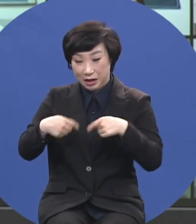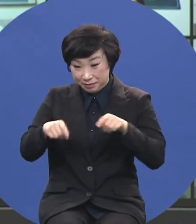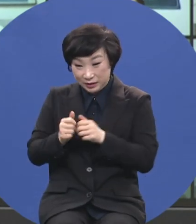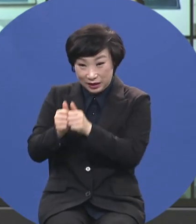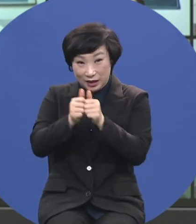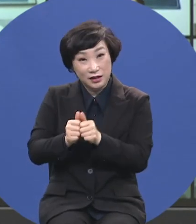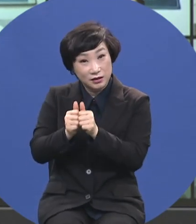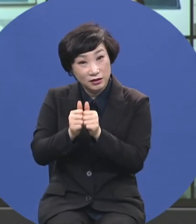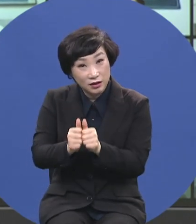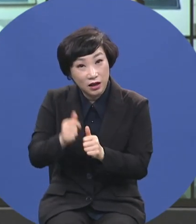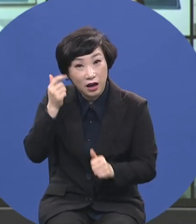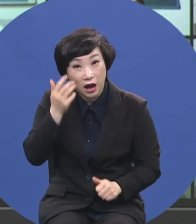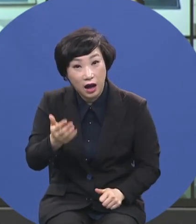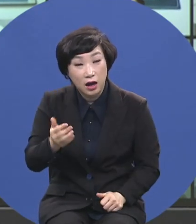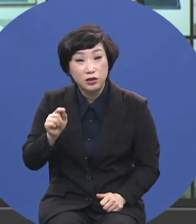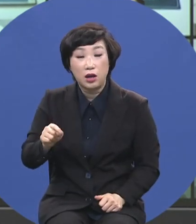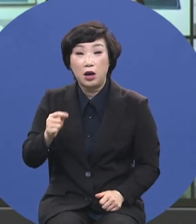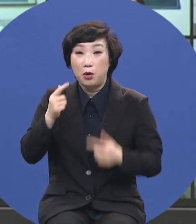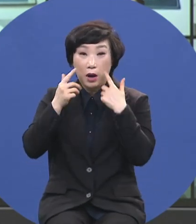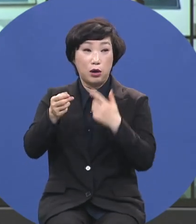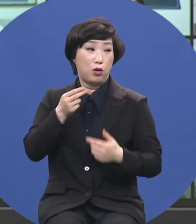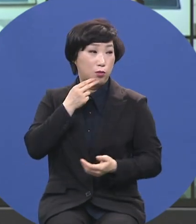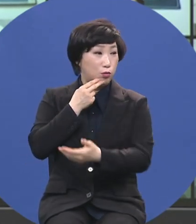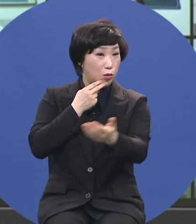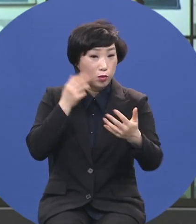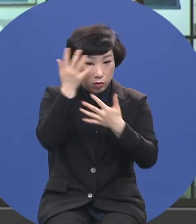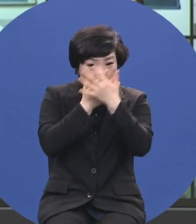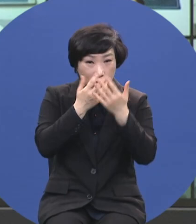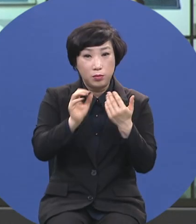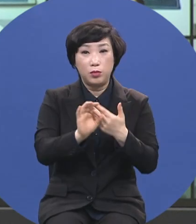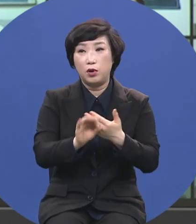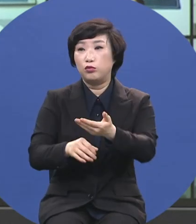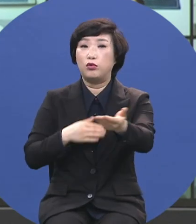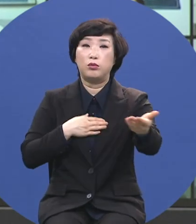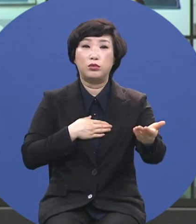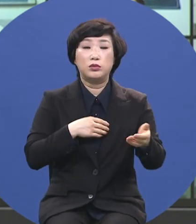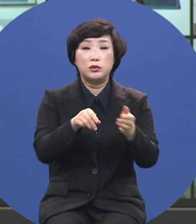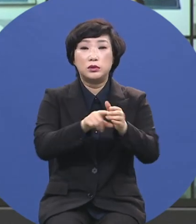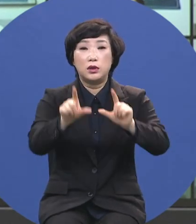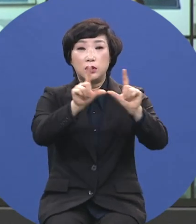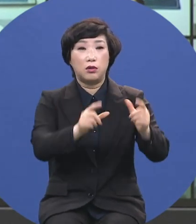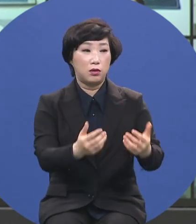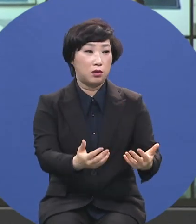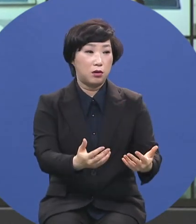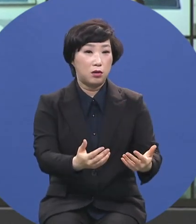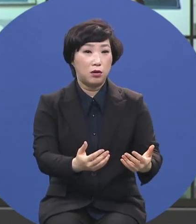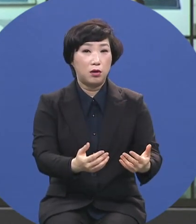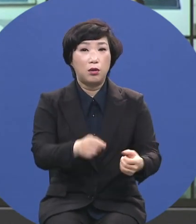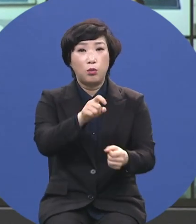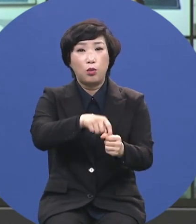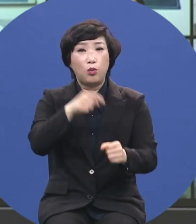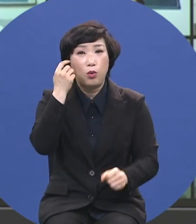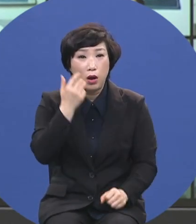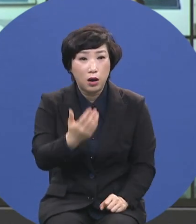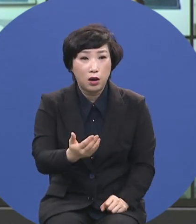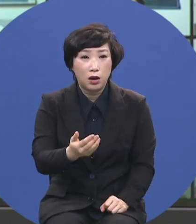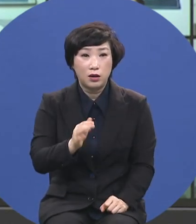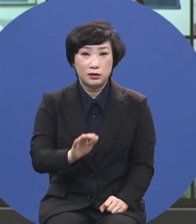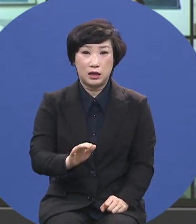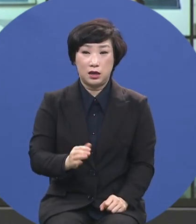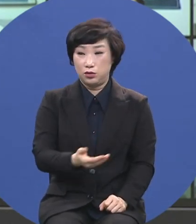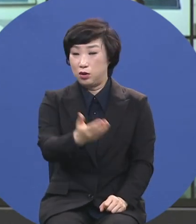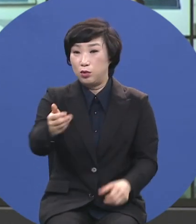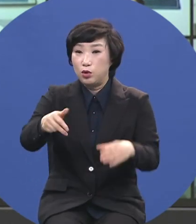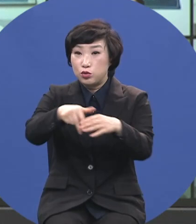계신가? 이것이 확실하지 못하면 우리 신앙생활은 왜 하는 것이냐?